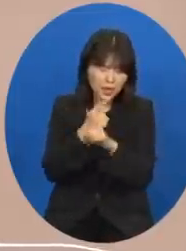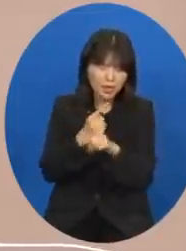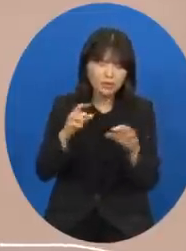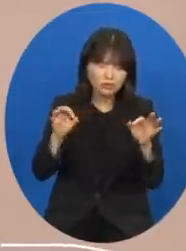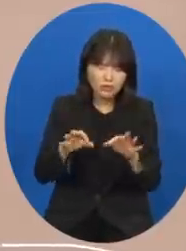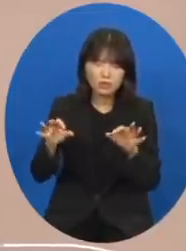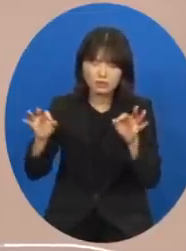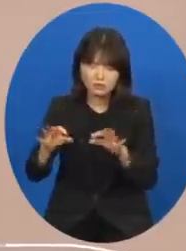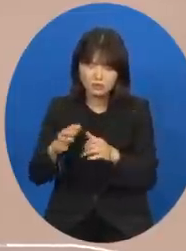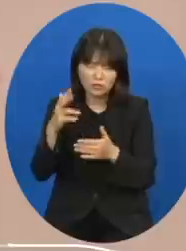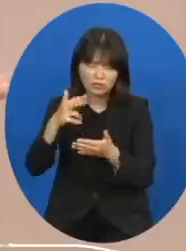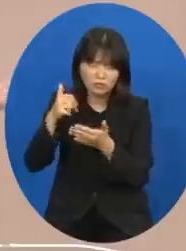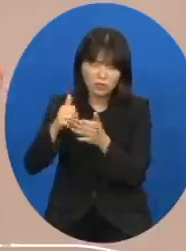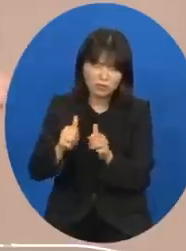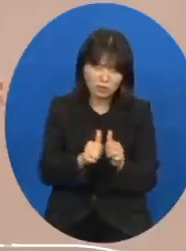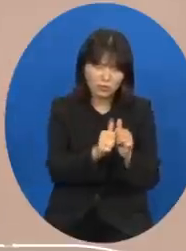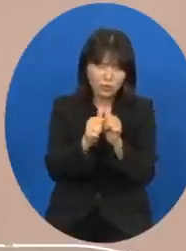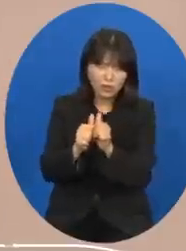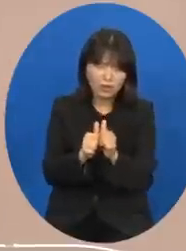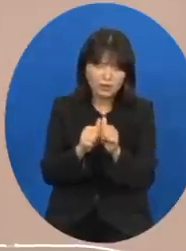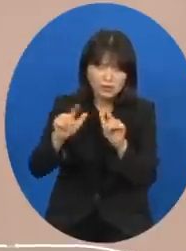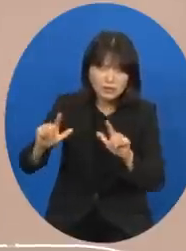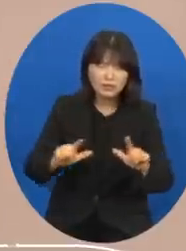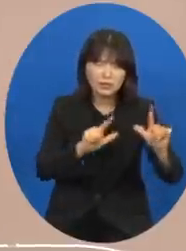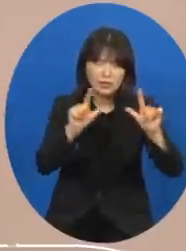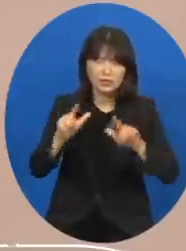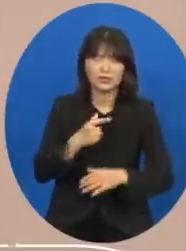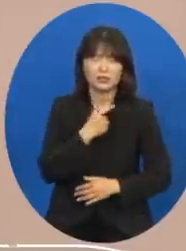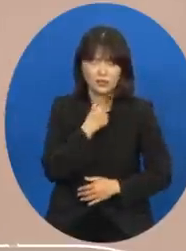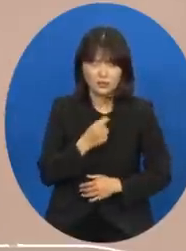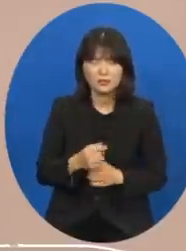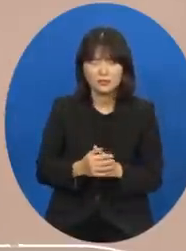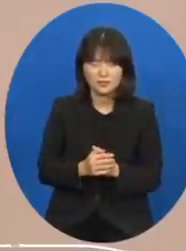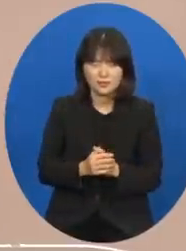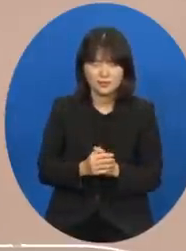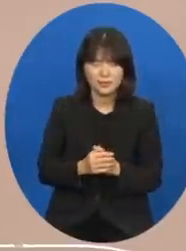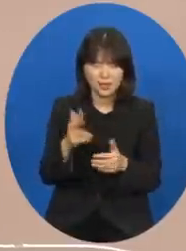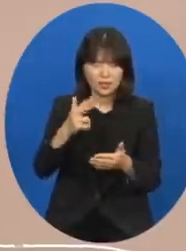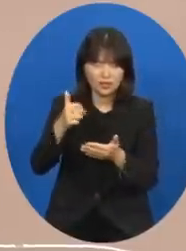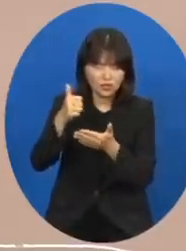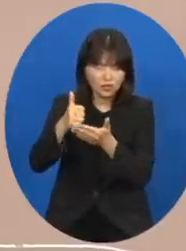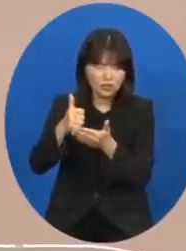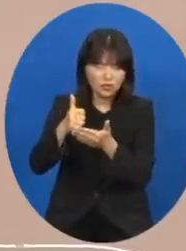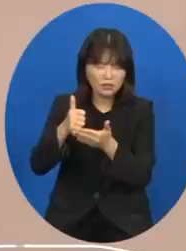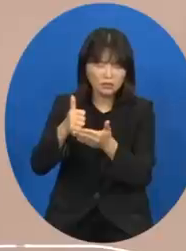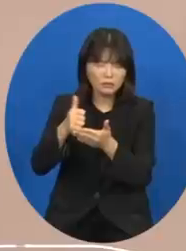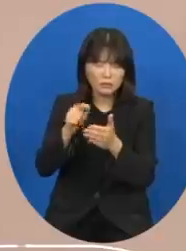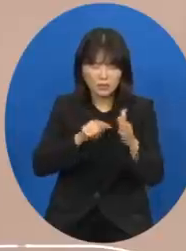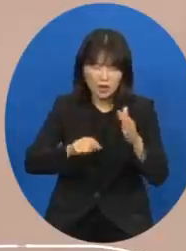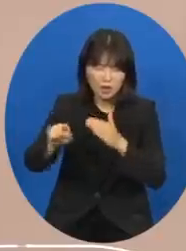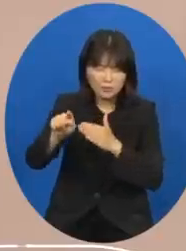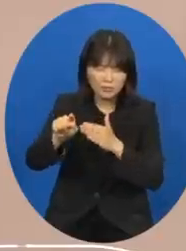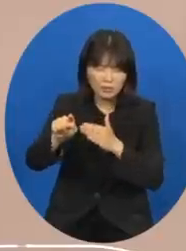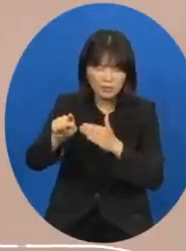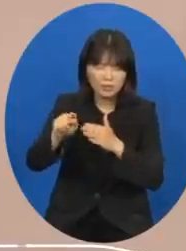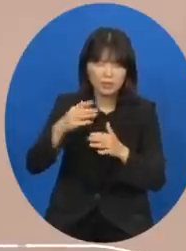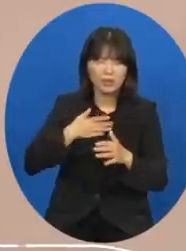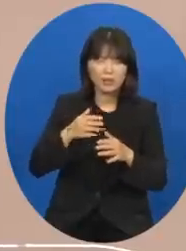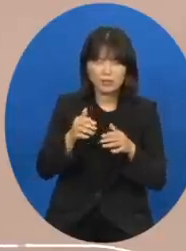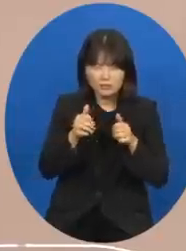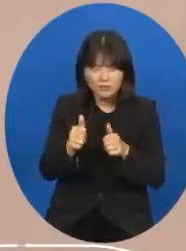순간순간 주님과 동행하는 그 삶을 살고 싶습니다. 주님이 앞장서 가시면 나는 뒤따라가는